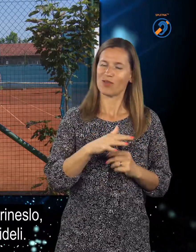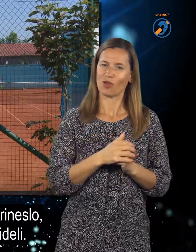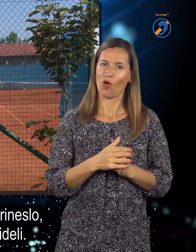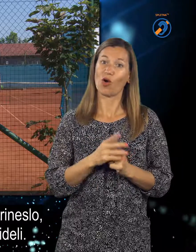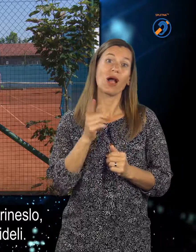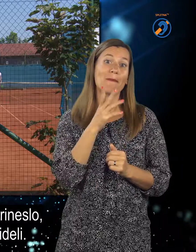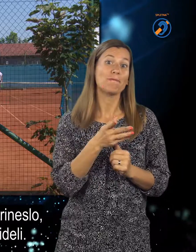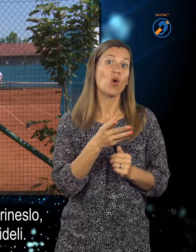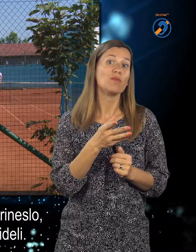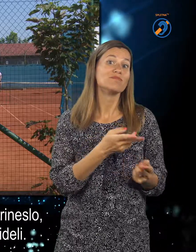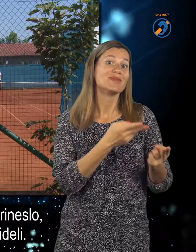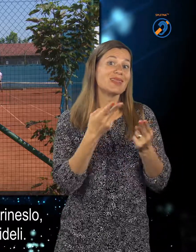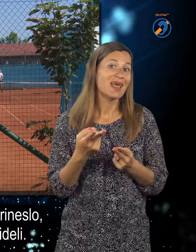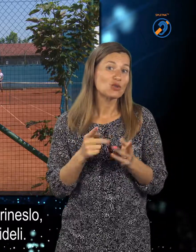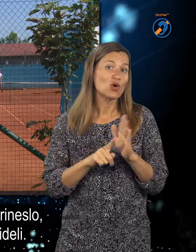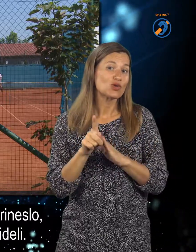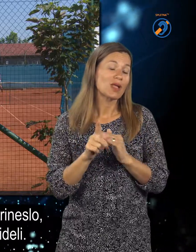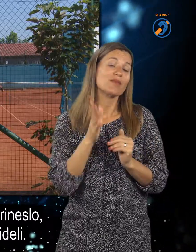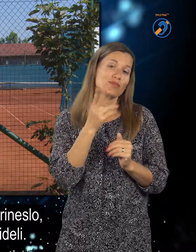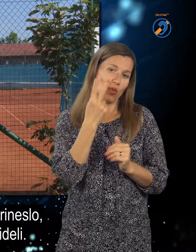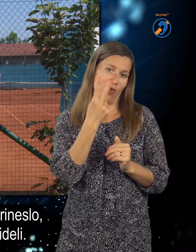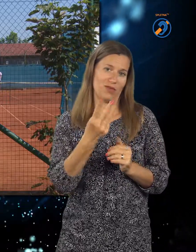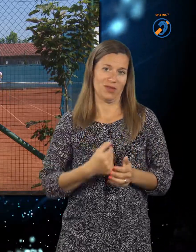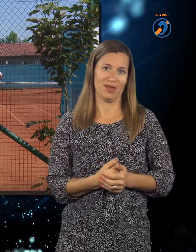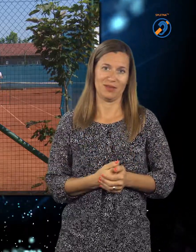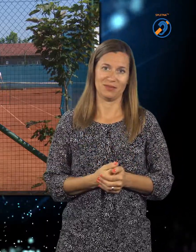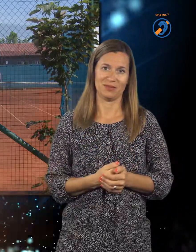to prineslo, pa bomo povedali.